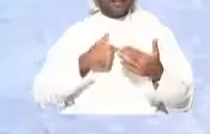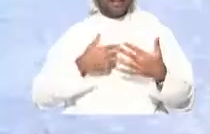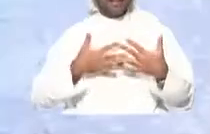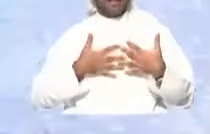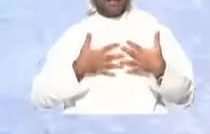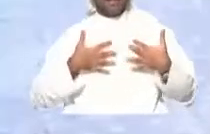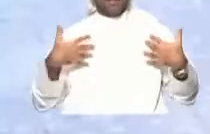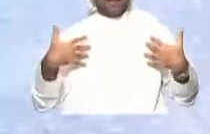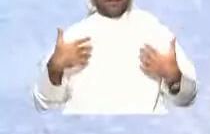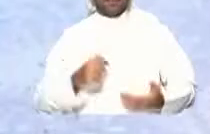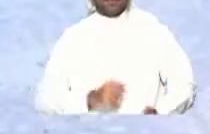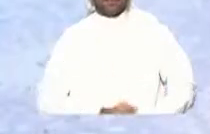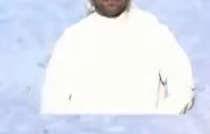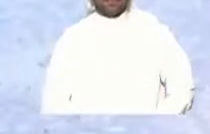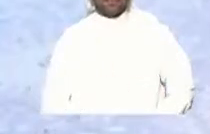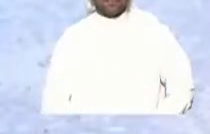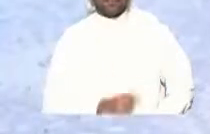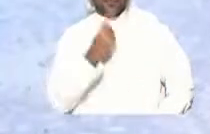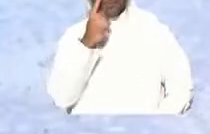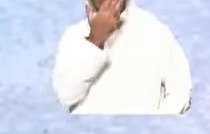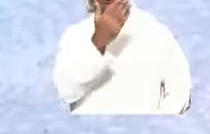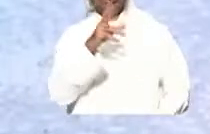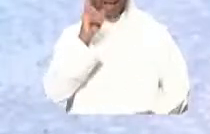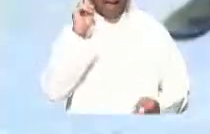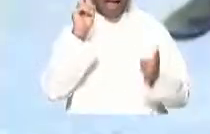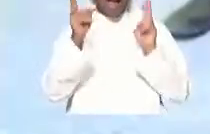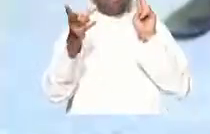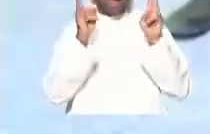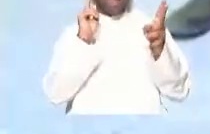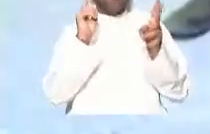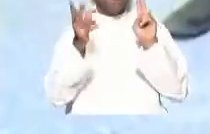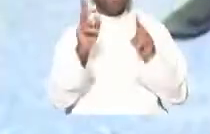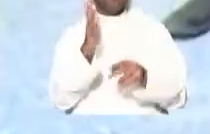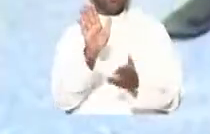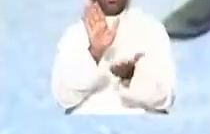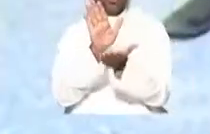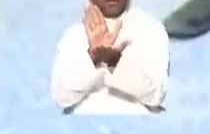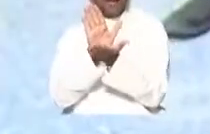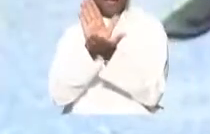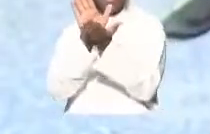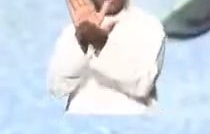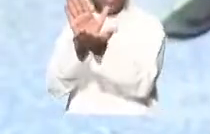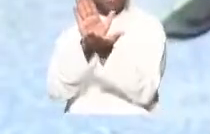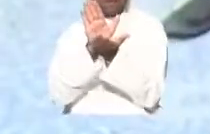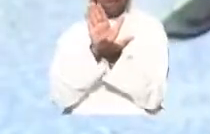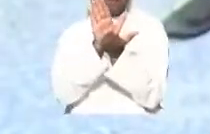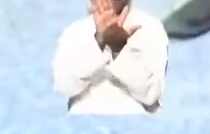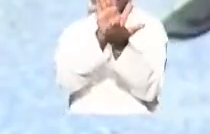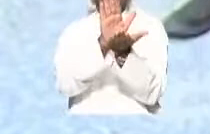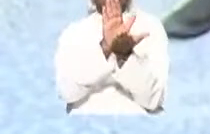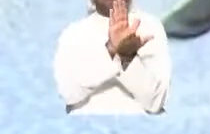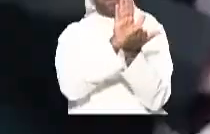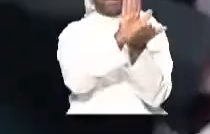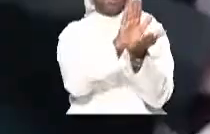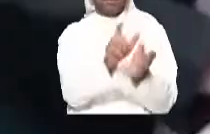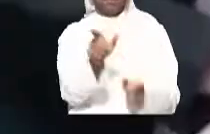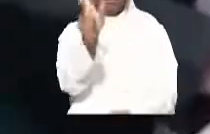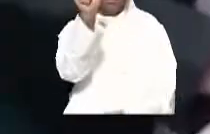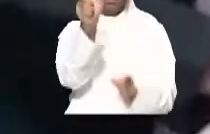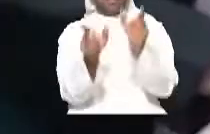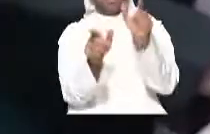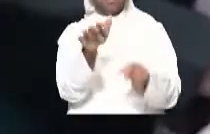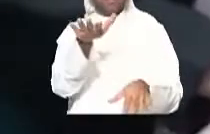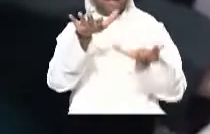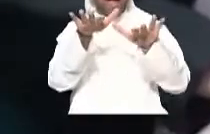الجوال. حفل ختامي جاء ليميط اللثام حول ما يقارب 6 أشهر كرست